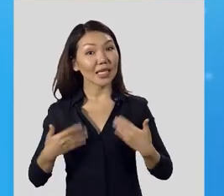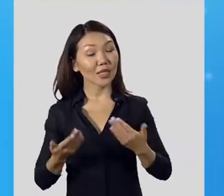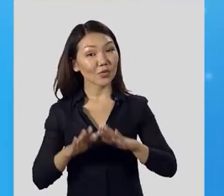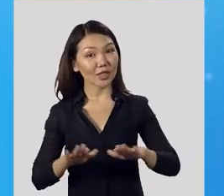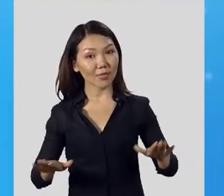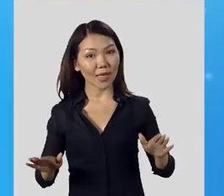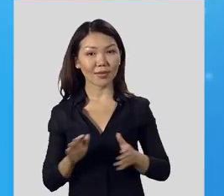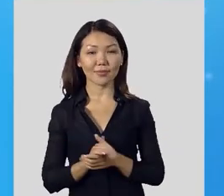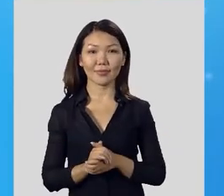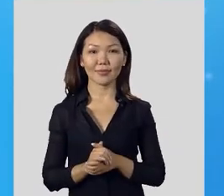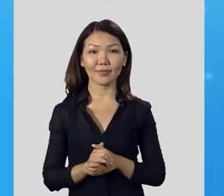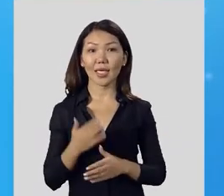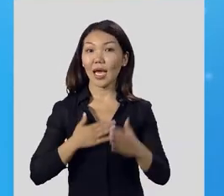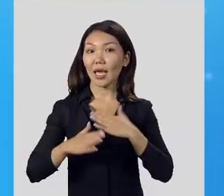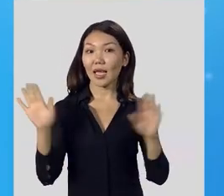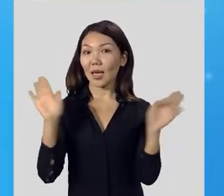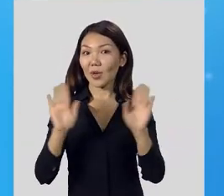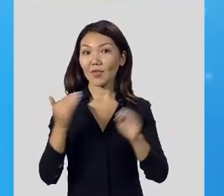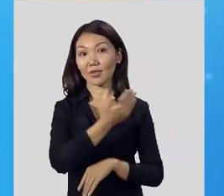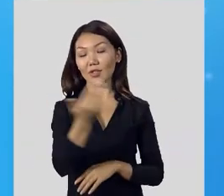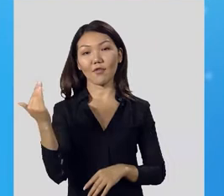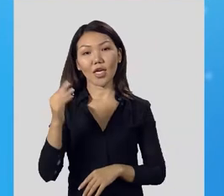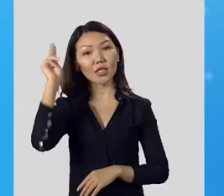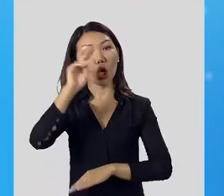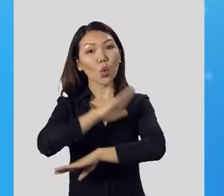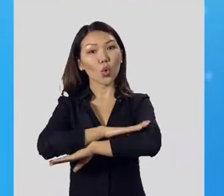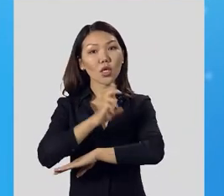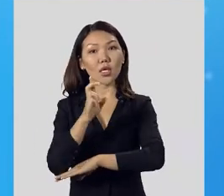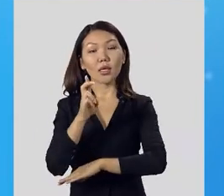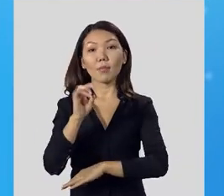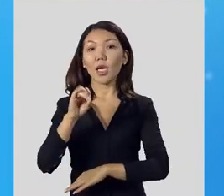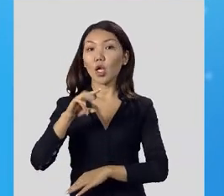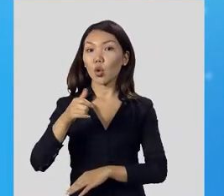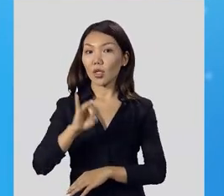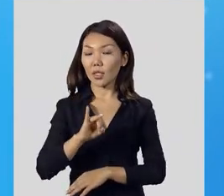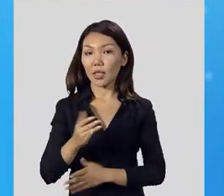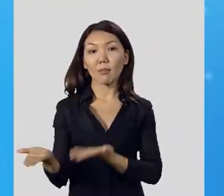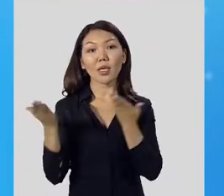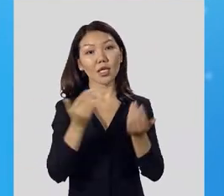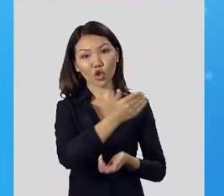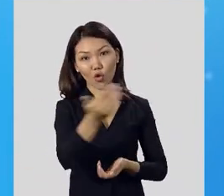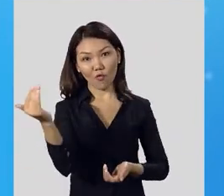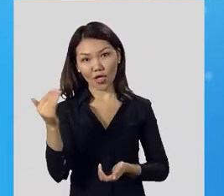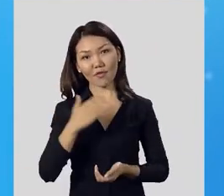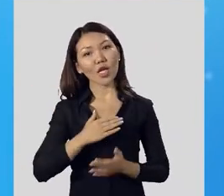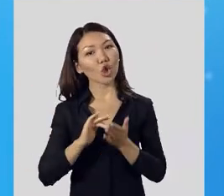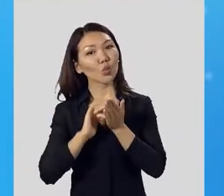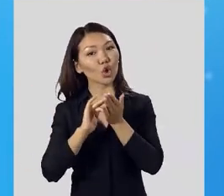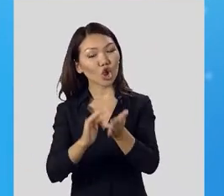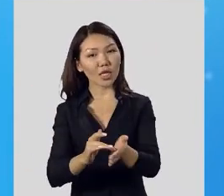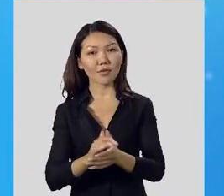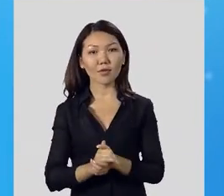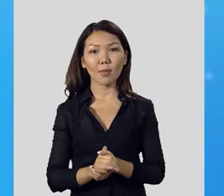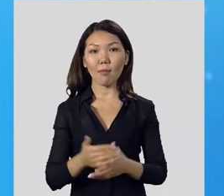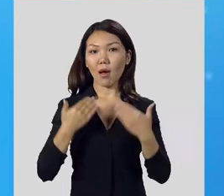Здравствуйте, ребята! Я рада приветствовать вас на уроке биологии и приглашаю вас в наше путешествие